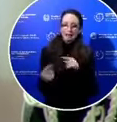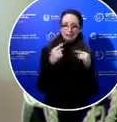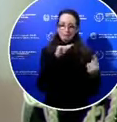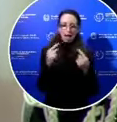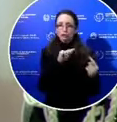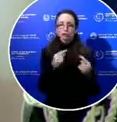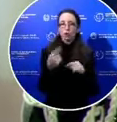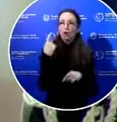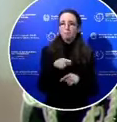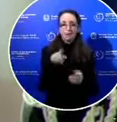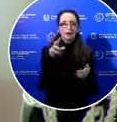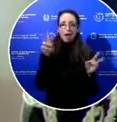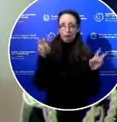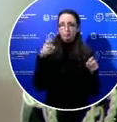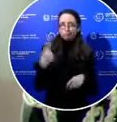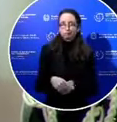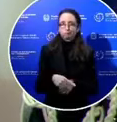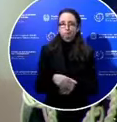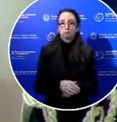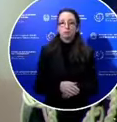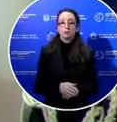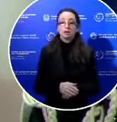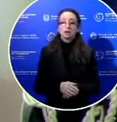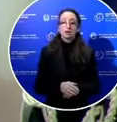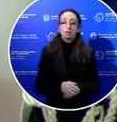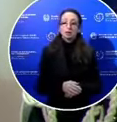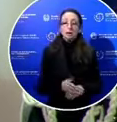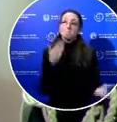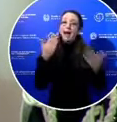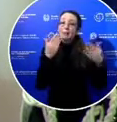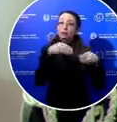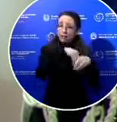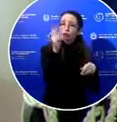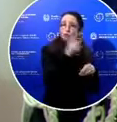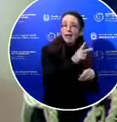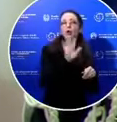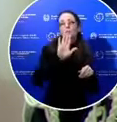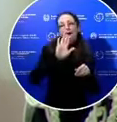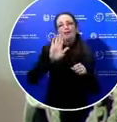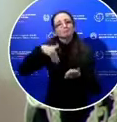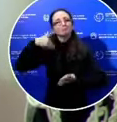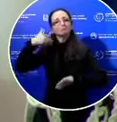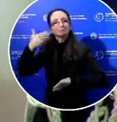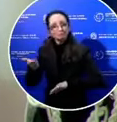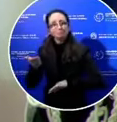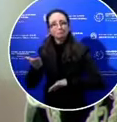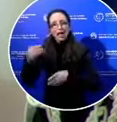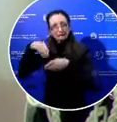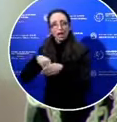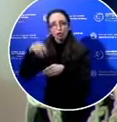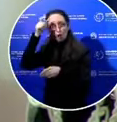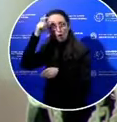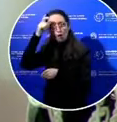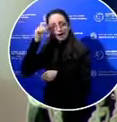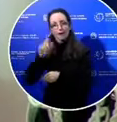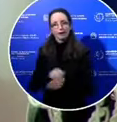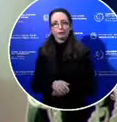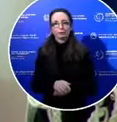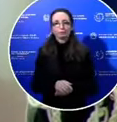questo argomento, non solo all'interno delle aule parlamentari, ma anche all'interno di quelle governative.